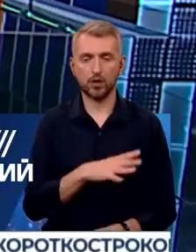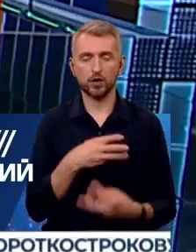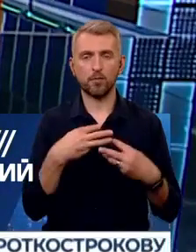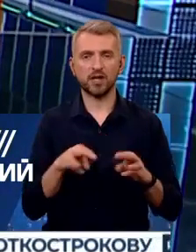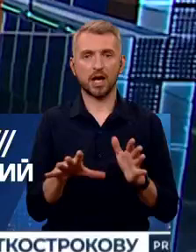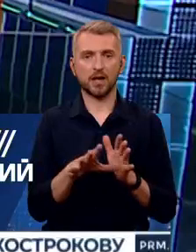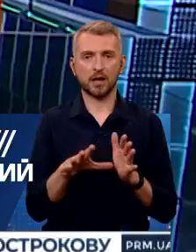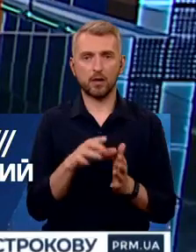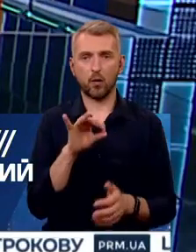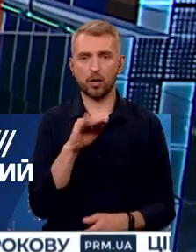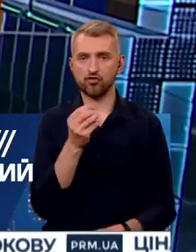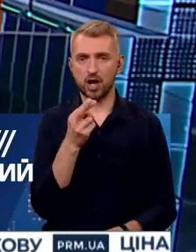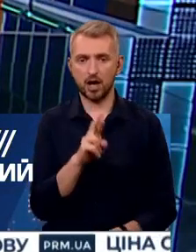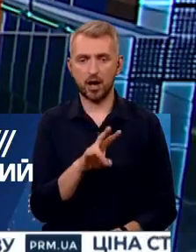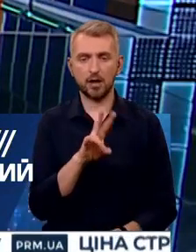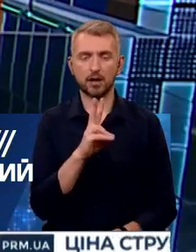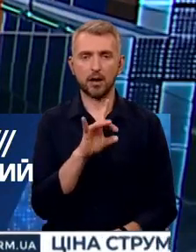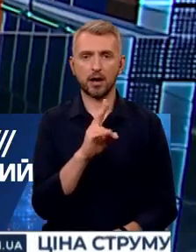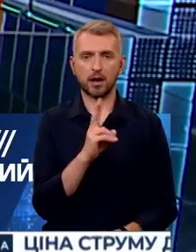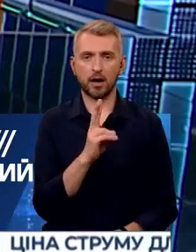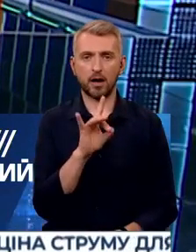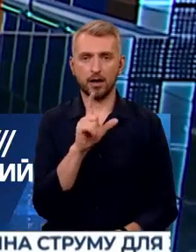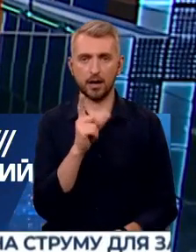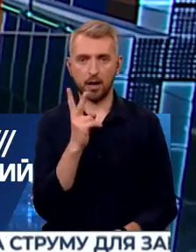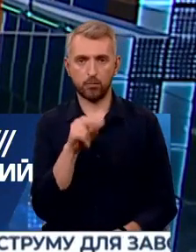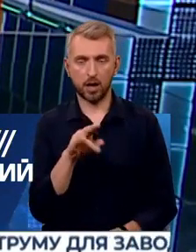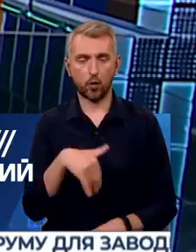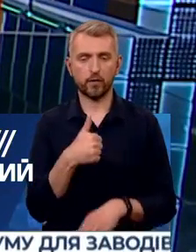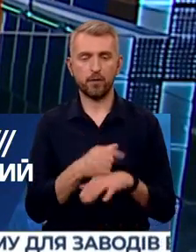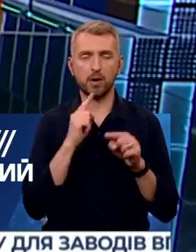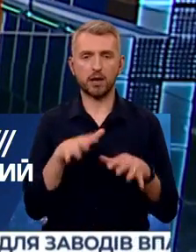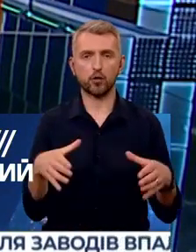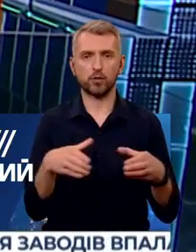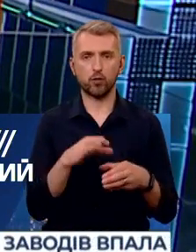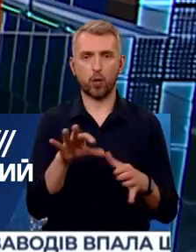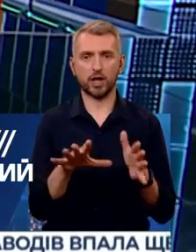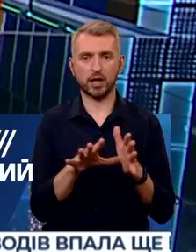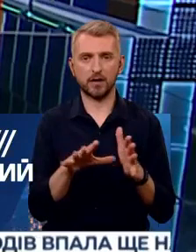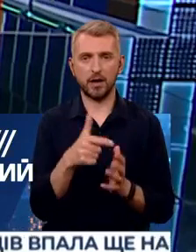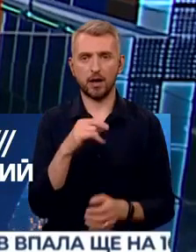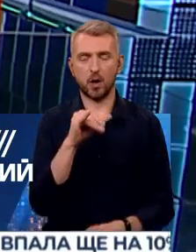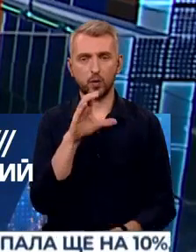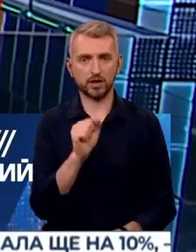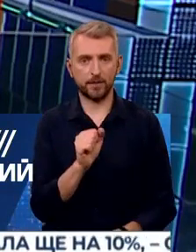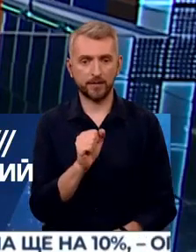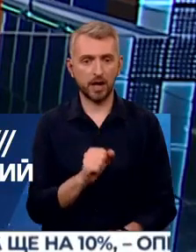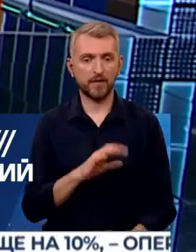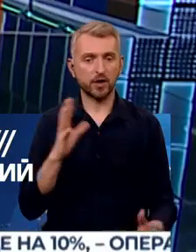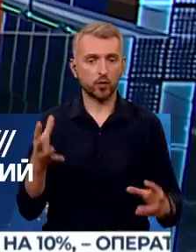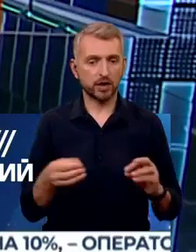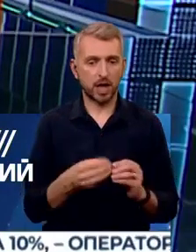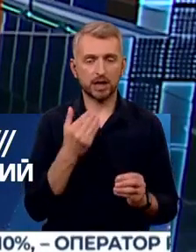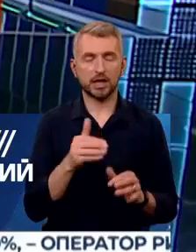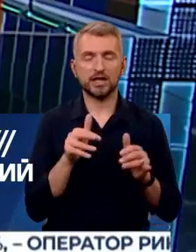міністра енергетики Оржеля, НКРЕКП і голови парламентського комітету по енергетиці Геруса. В результаті